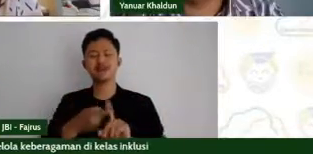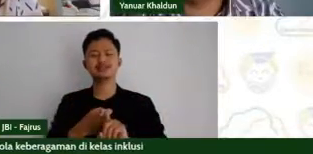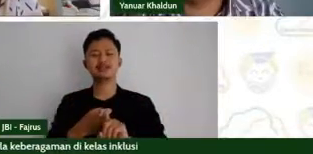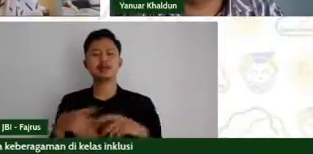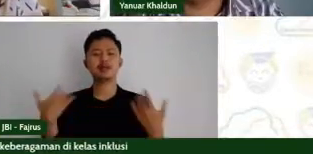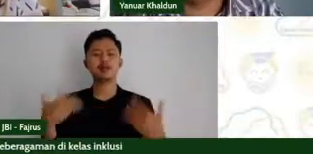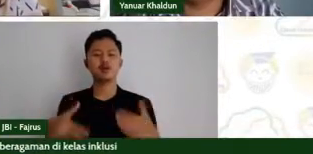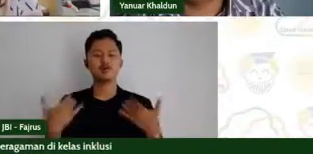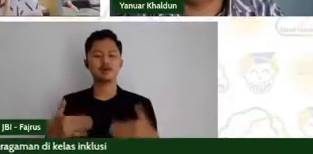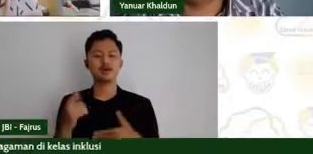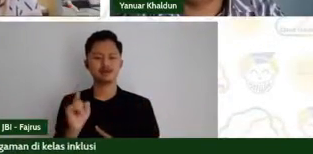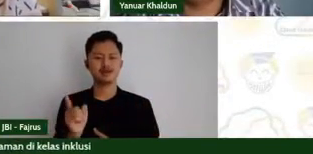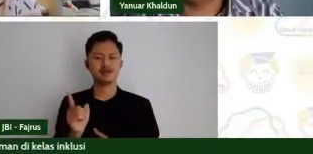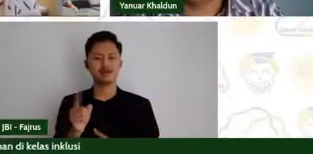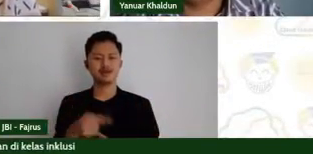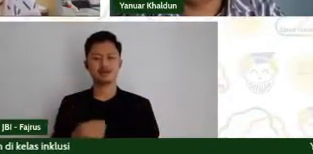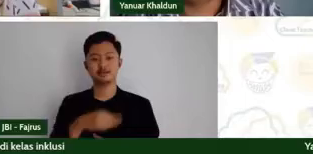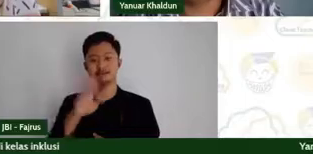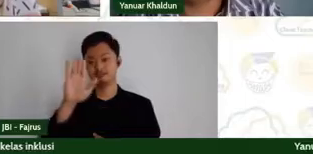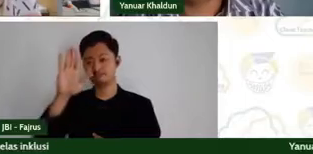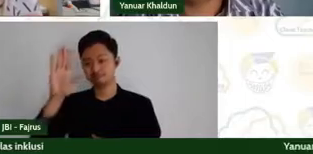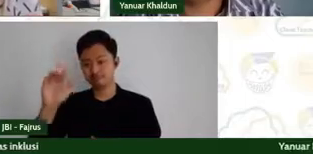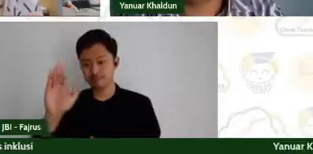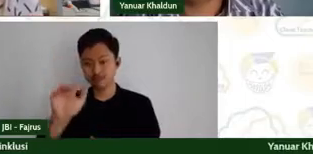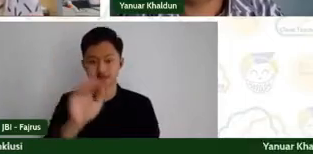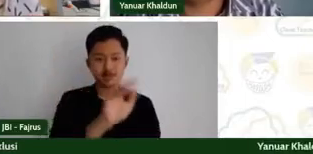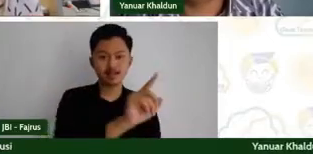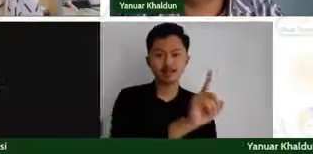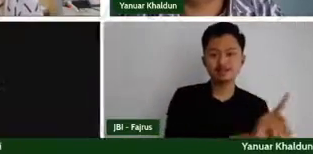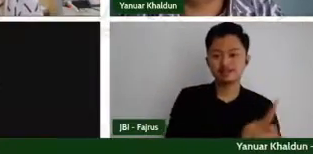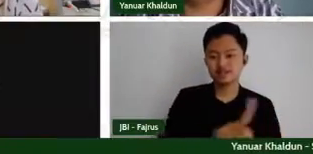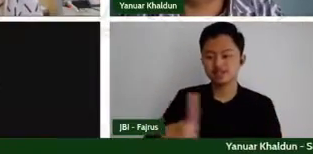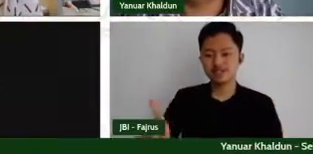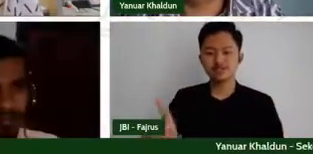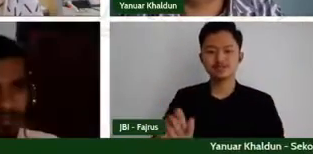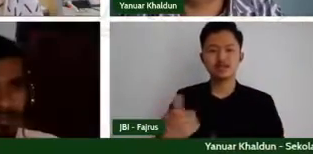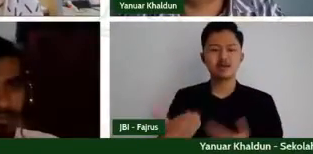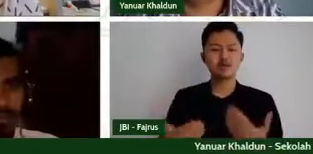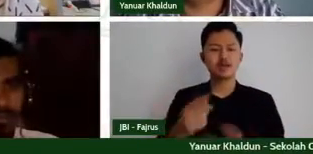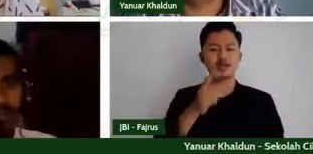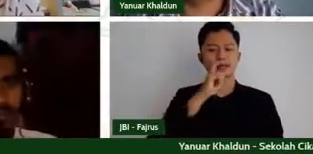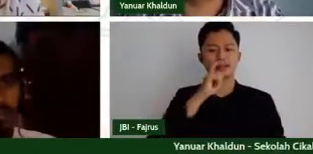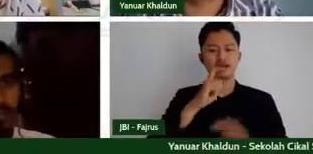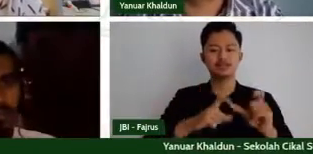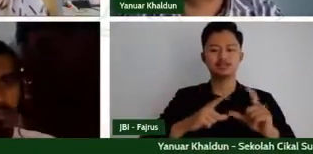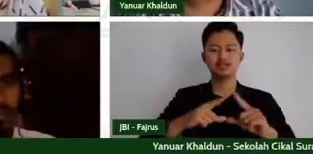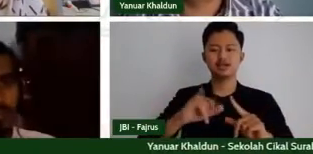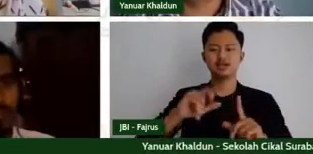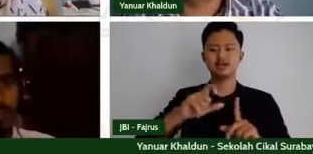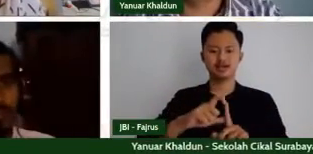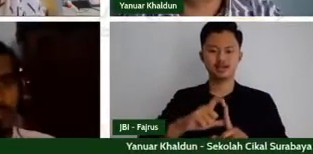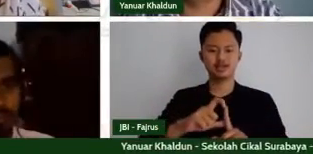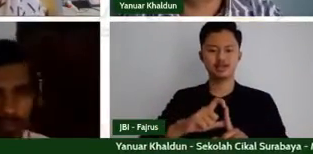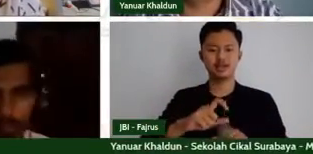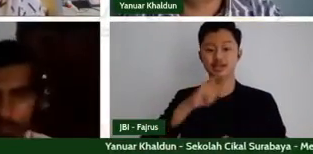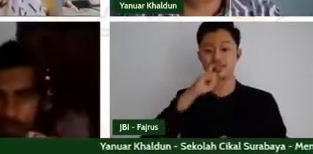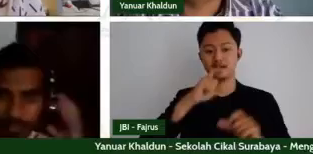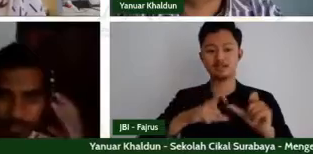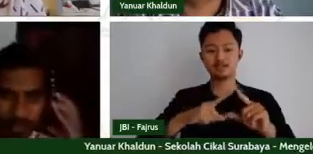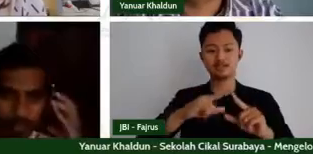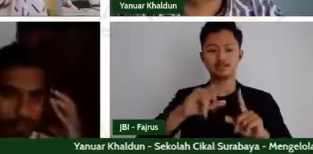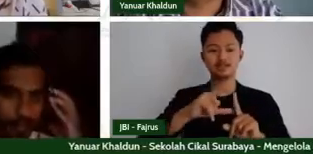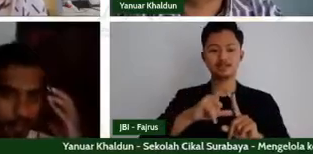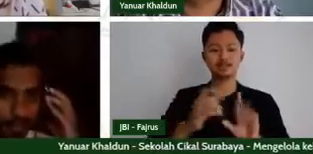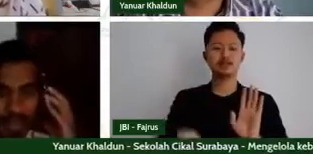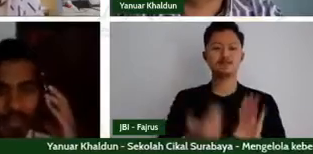jawab. Kita bisa panggilkan kembali ke atas mungkin Bapak Said. Ya Pak Said, kita kembali ke